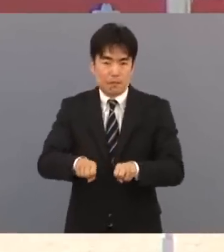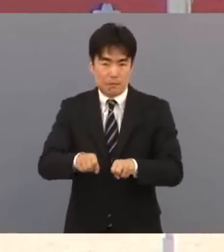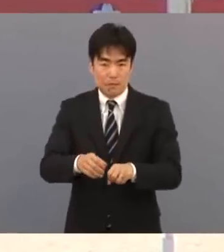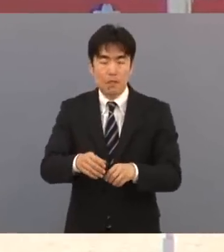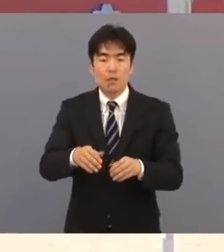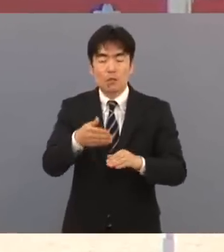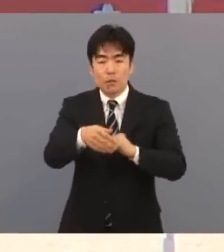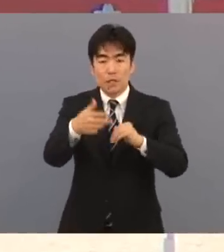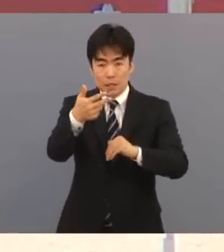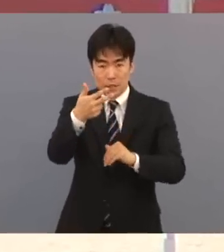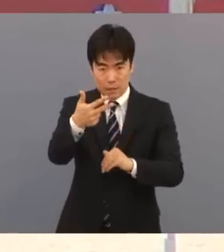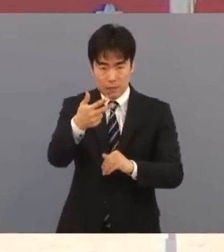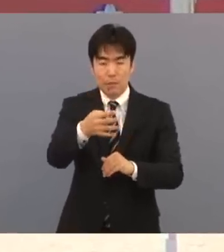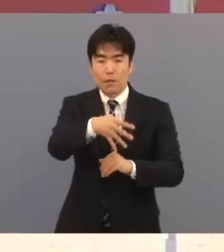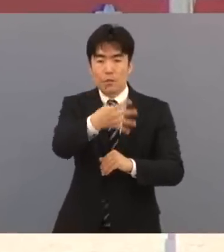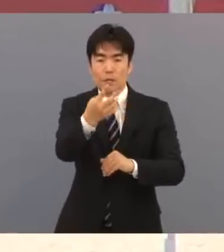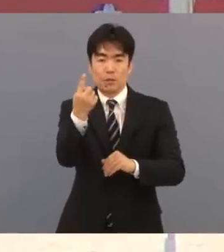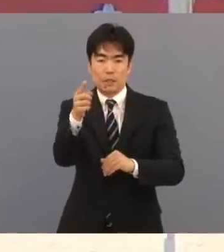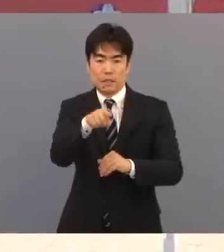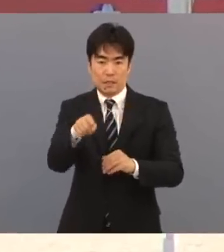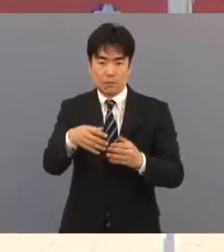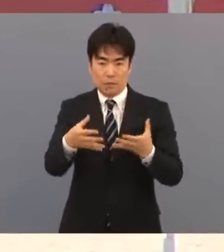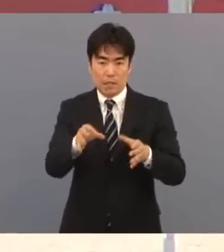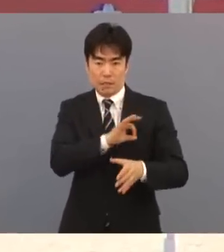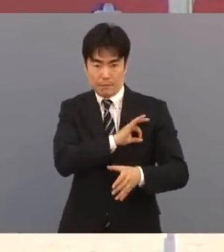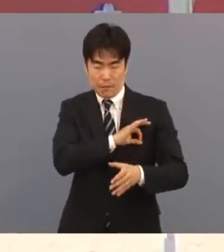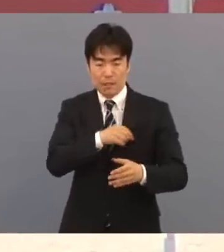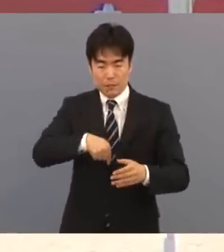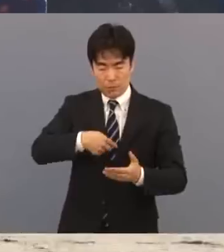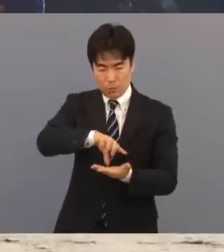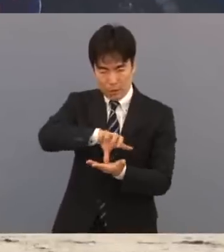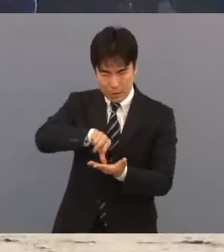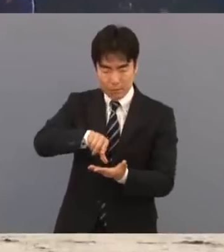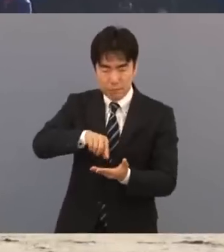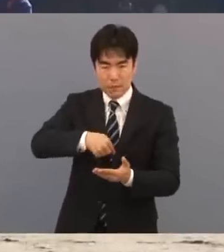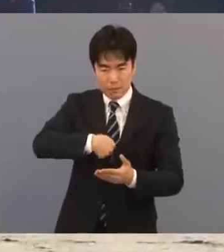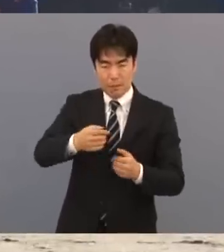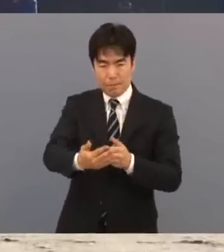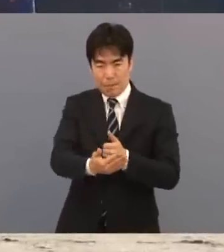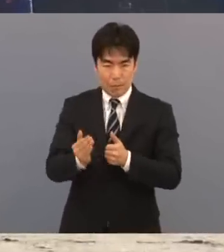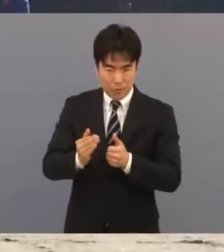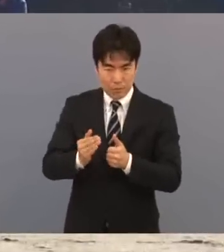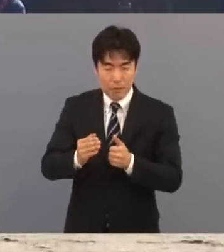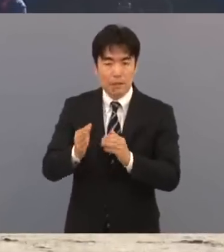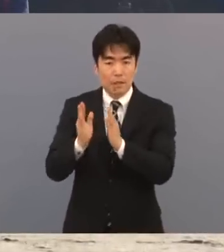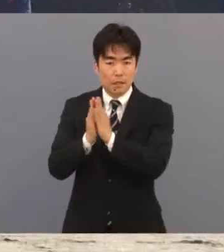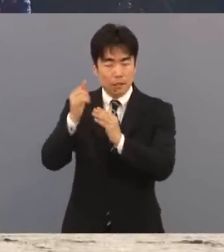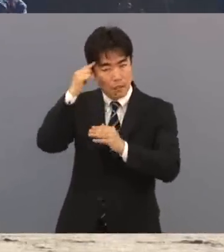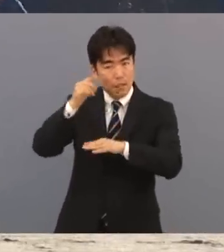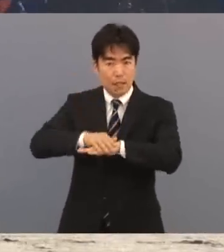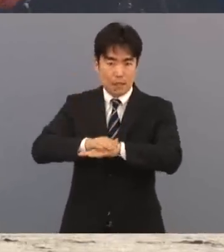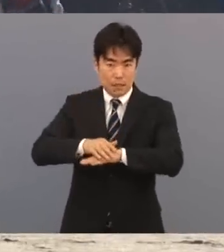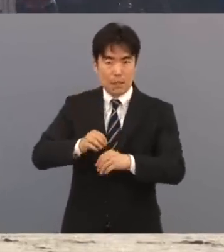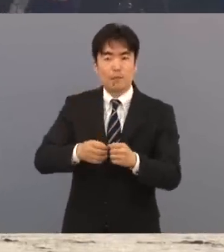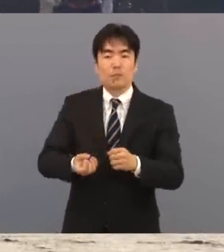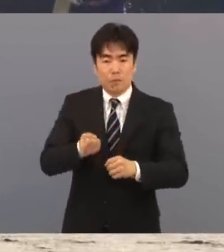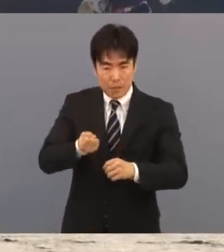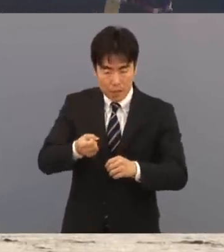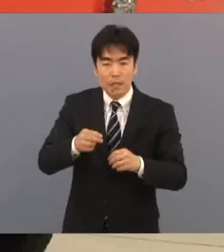が、自らの地域は自らが守るという精神のもと、昼夜を問わず活動をしています。